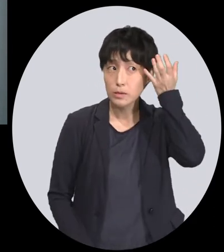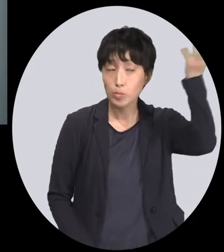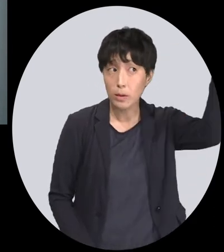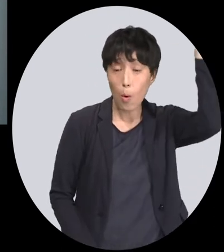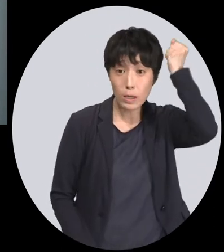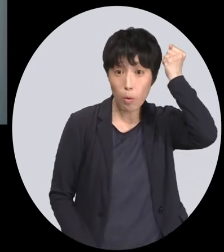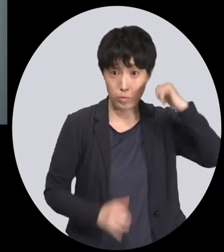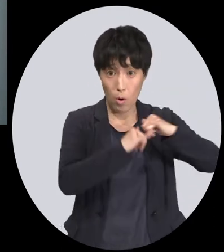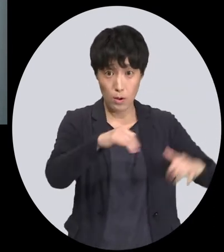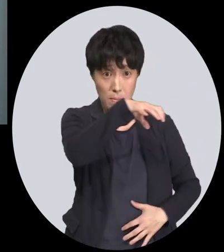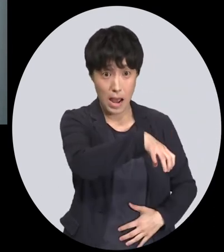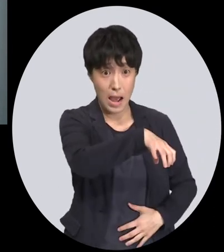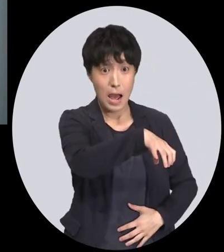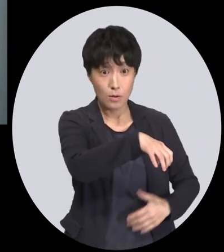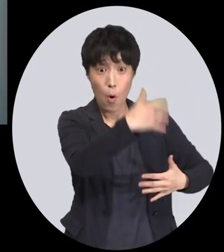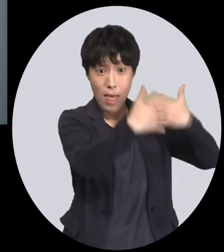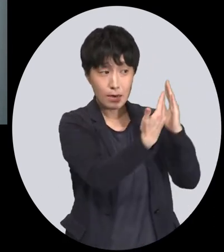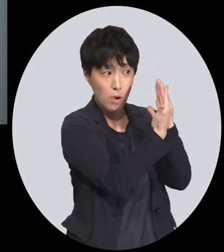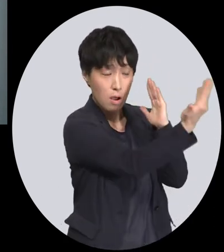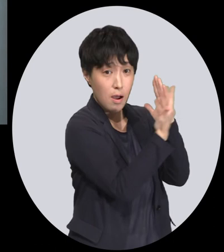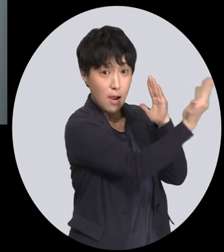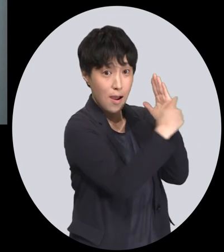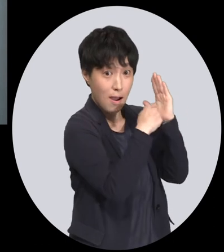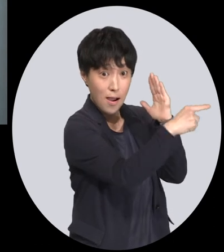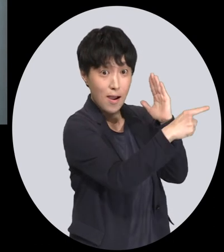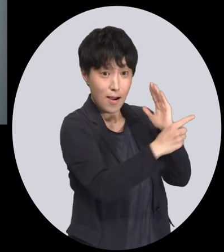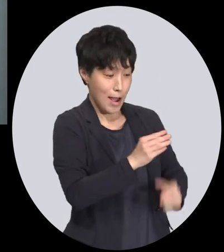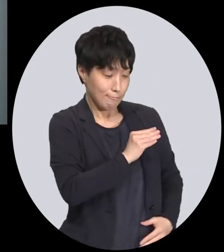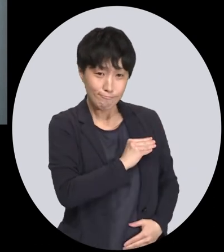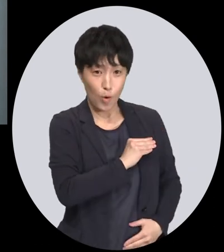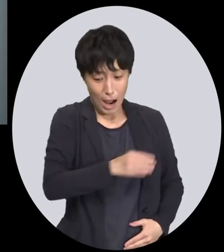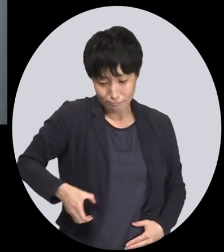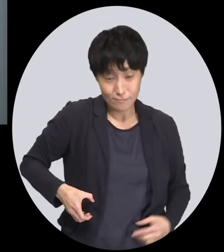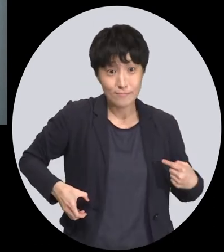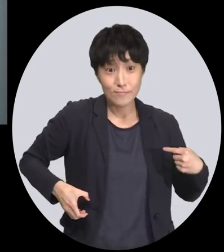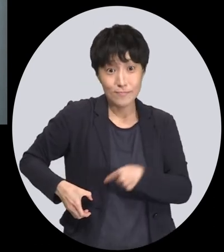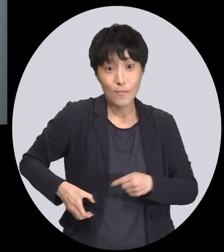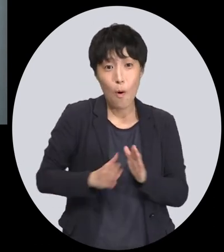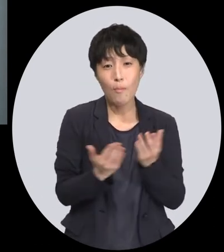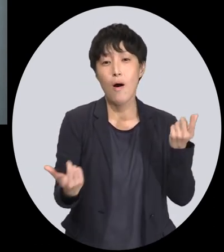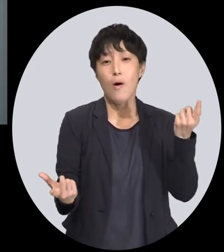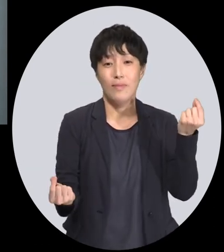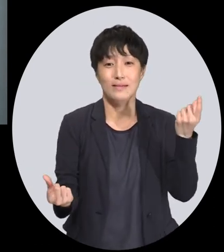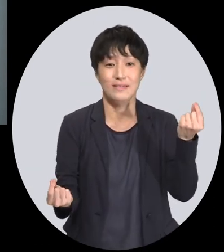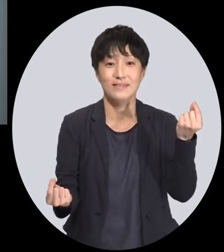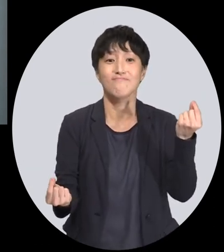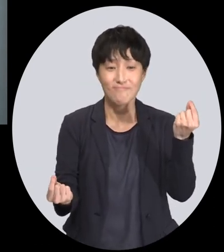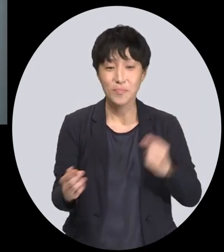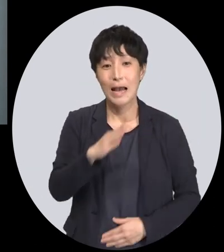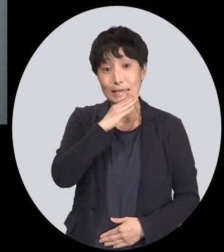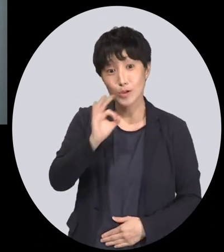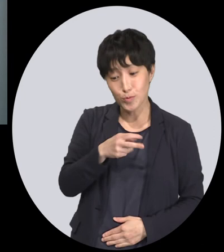え夢と記憶の広場のそれぞれの人が持っていた本ですねそれが事実